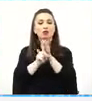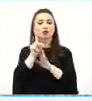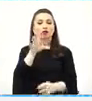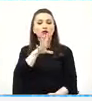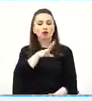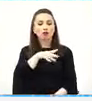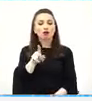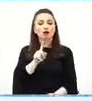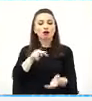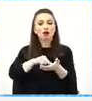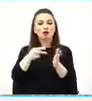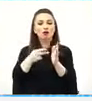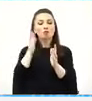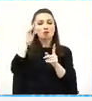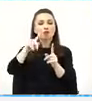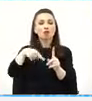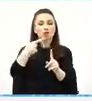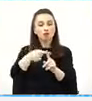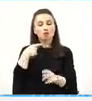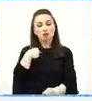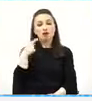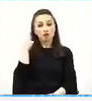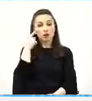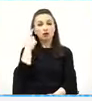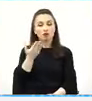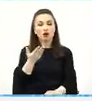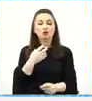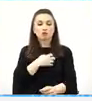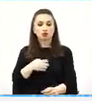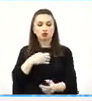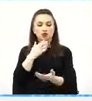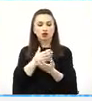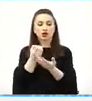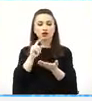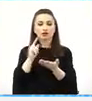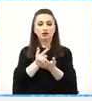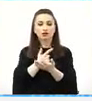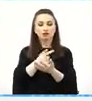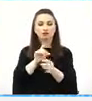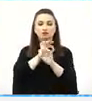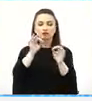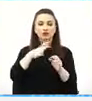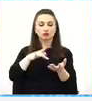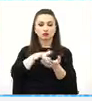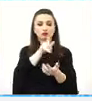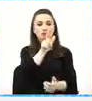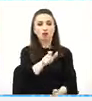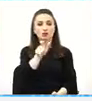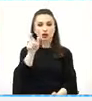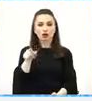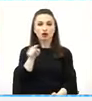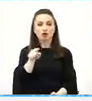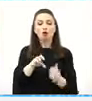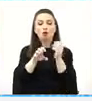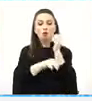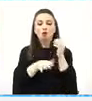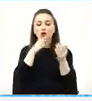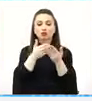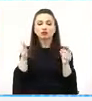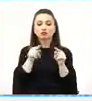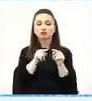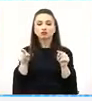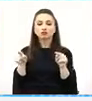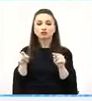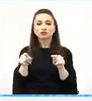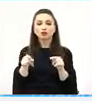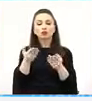წამოწყებული, რა იგეგმება სამომავლოდ. ფიქრობ, მნიშვნელოვანია კიდევ ერთხელ შევახსენოთ თბილისის მოსახლეობას ბოლო წლების